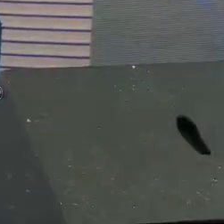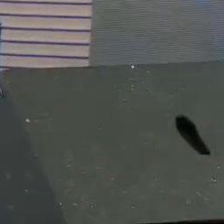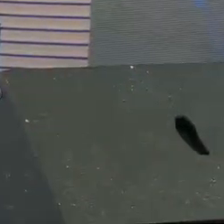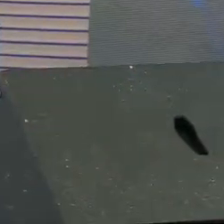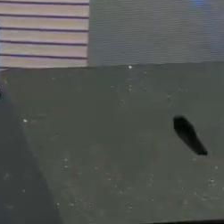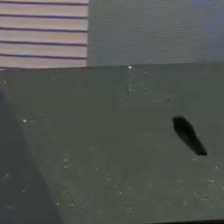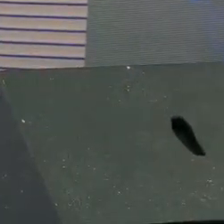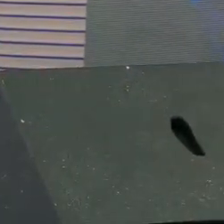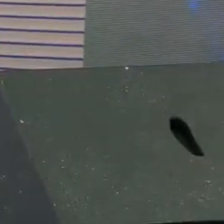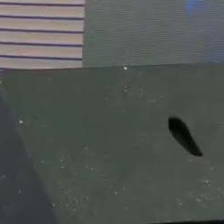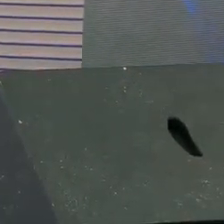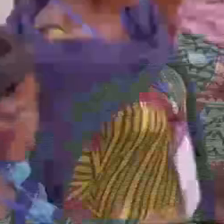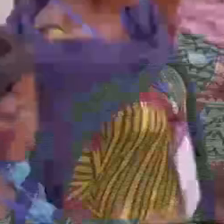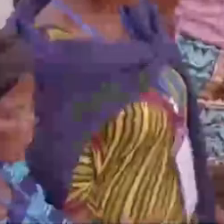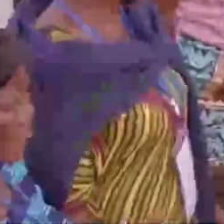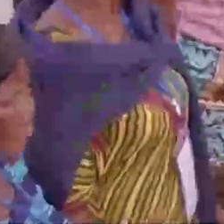Bonjour aujourd'hui.